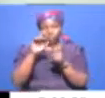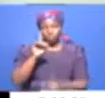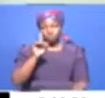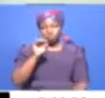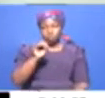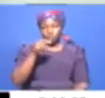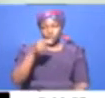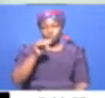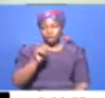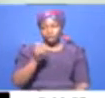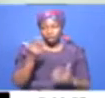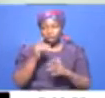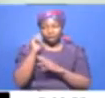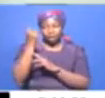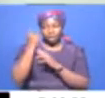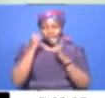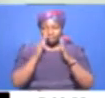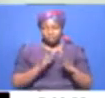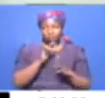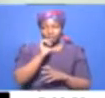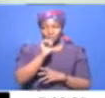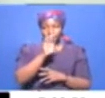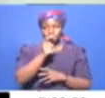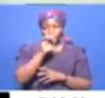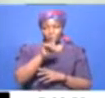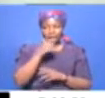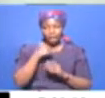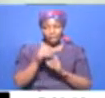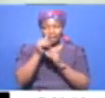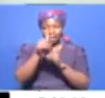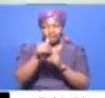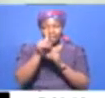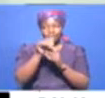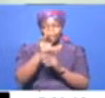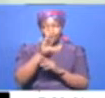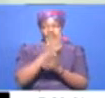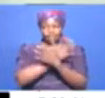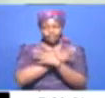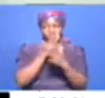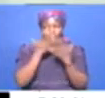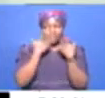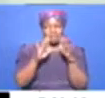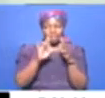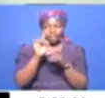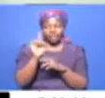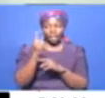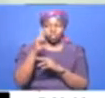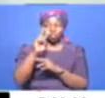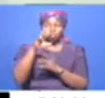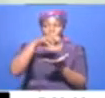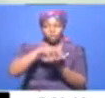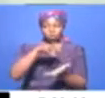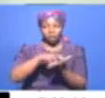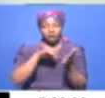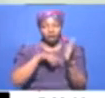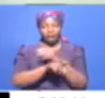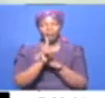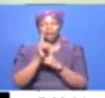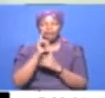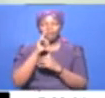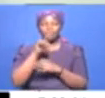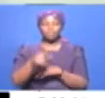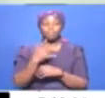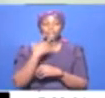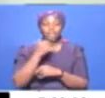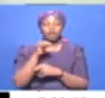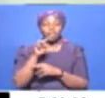ambapo Mkenya Abel Kipsang aliongoza mwenzake kumaliza katika nafasi mbili za mwanzo kwenye mbio za mita 1500 wakati wa mkondo